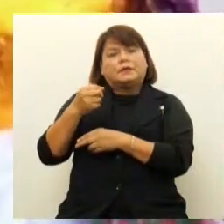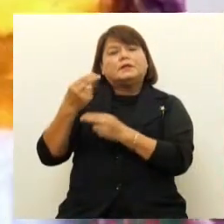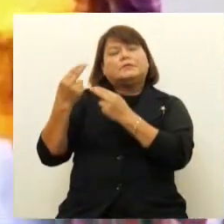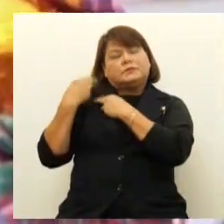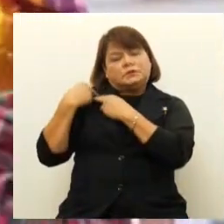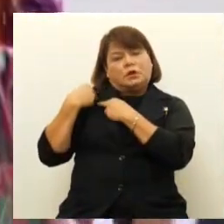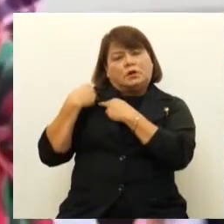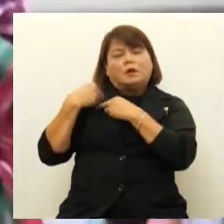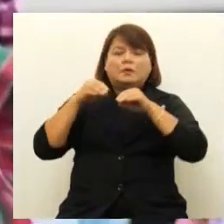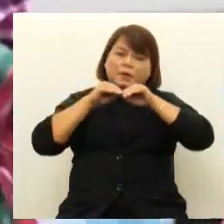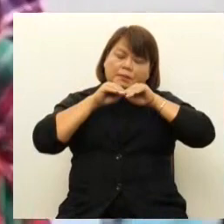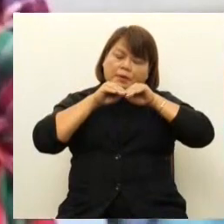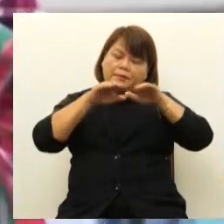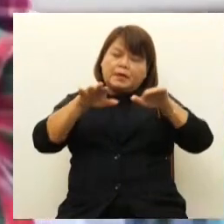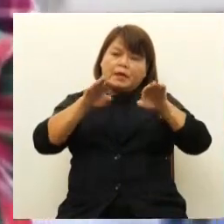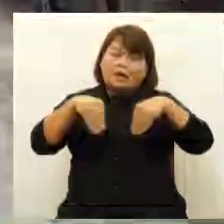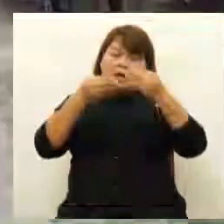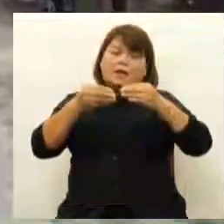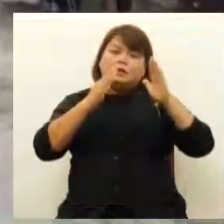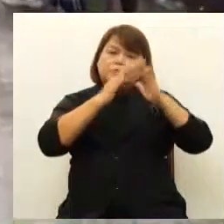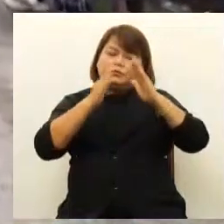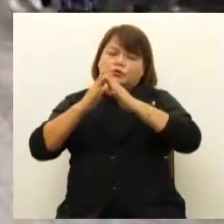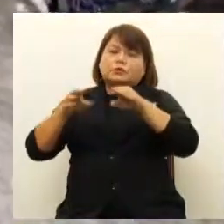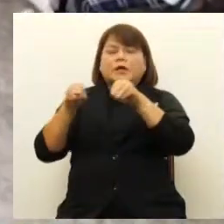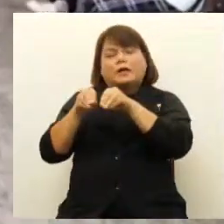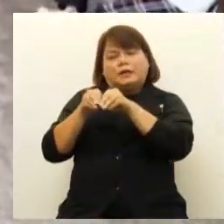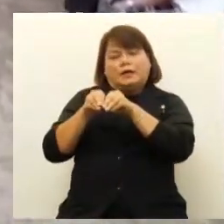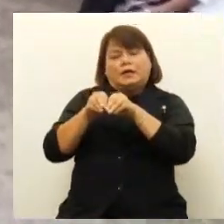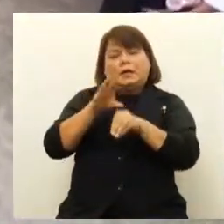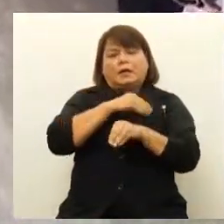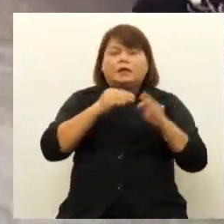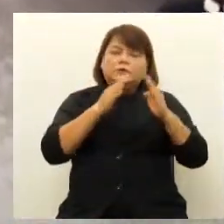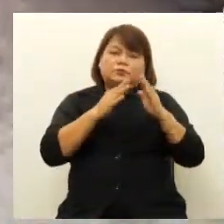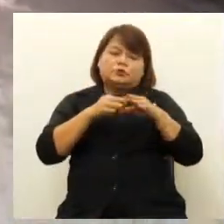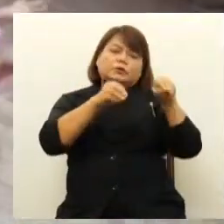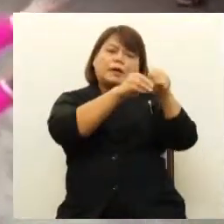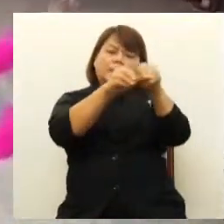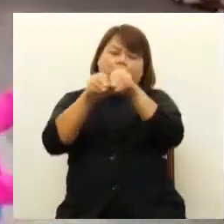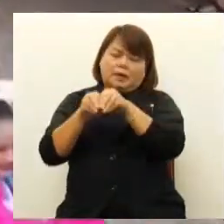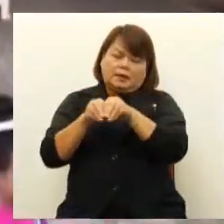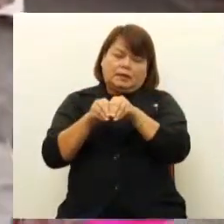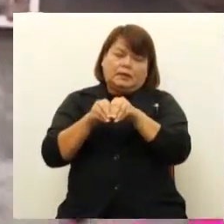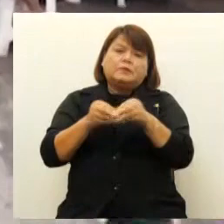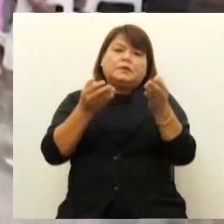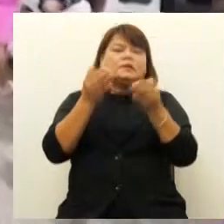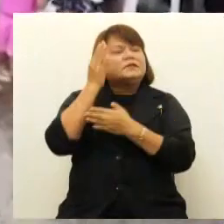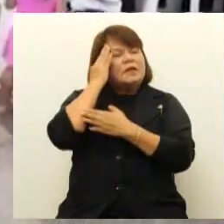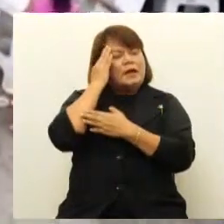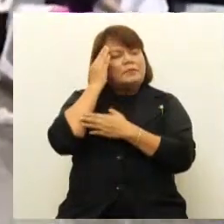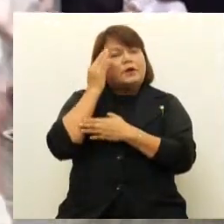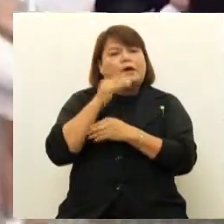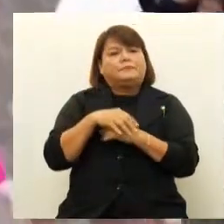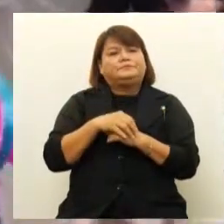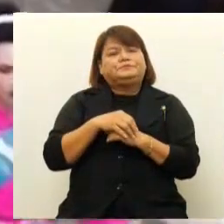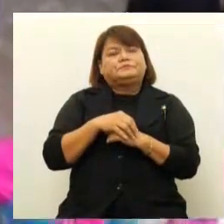เพื่อเผยแพร่ให้สู่ชุมชนข้างเคียงและชุมชน อำเภอข้างเคียงเป็นที่รับทราบเป็นที่ประจักษ์นะ